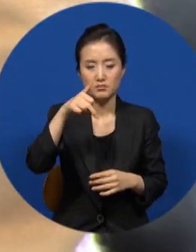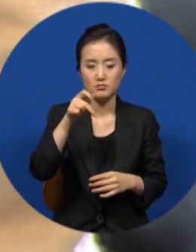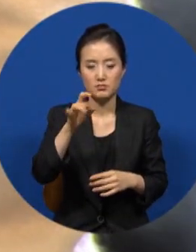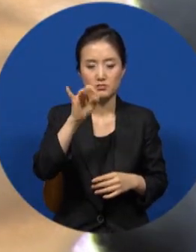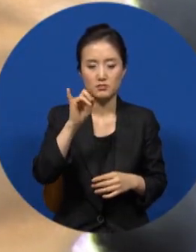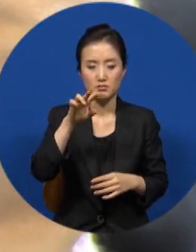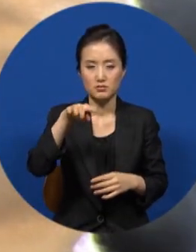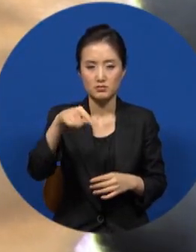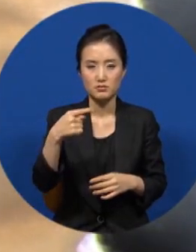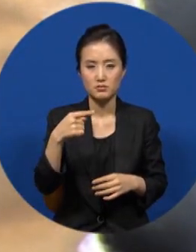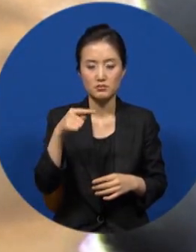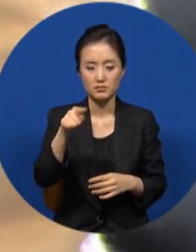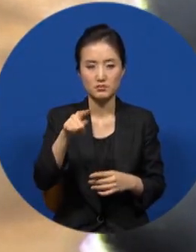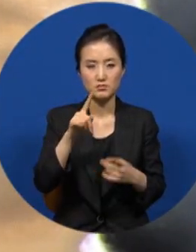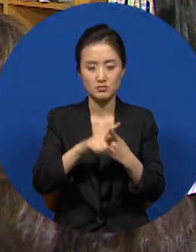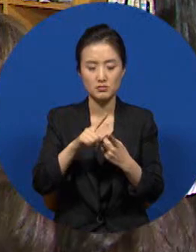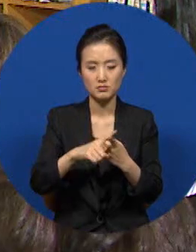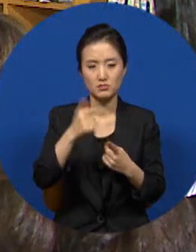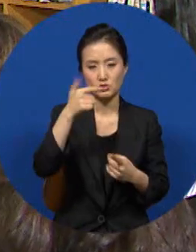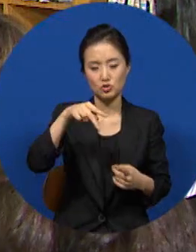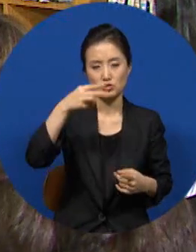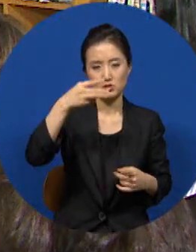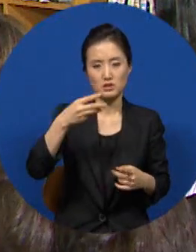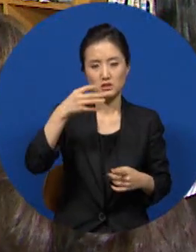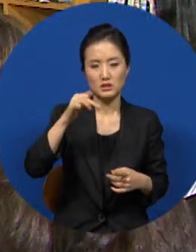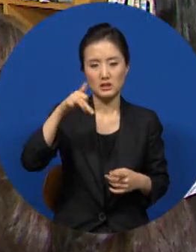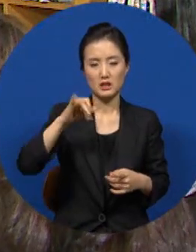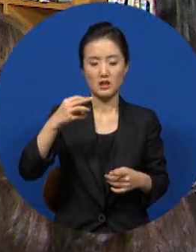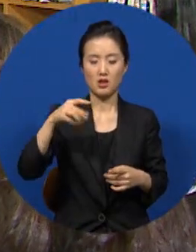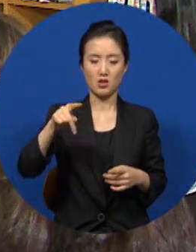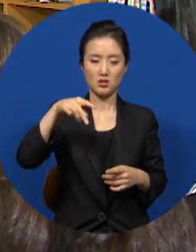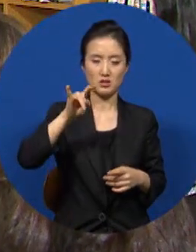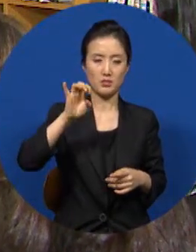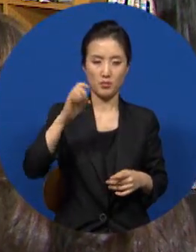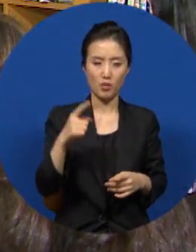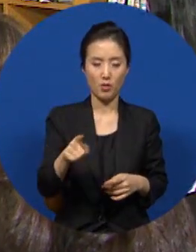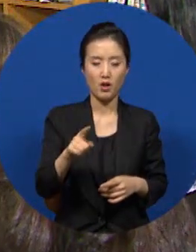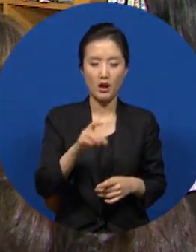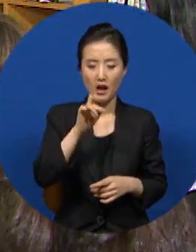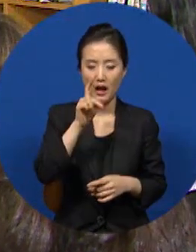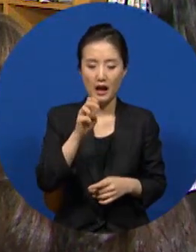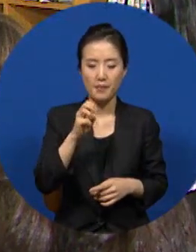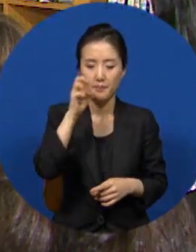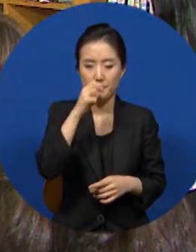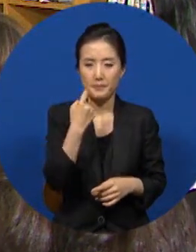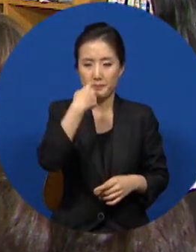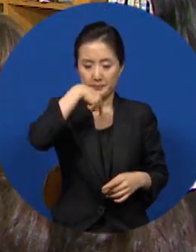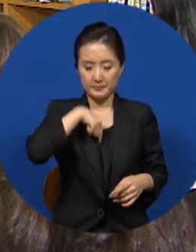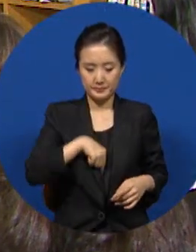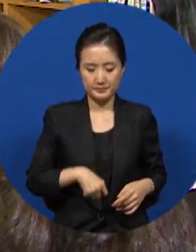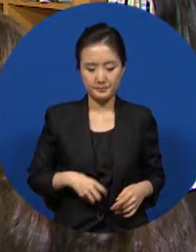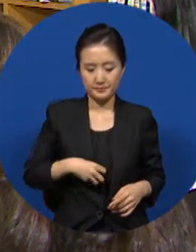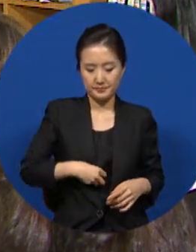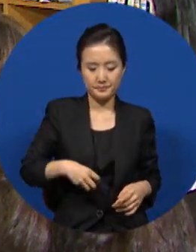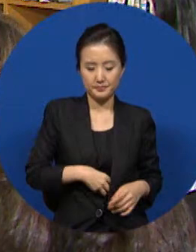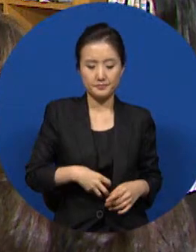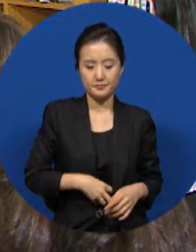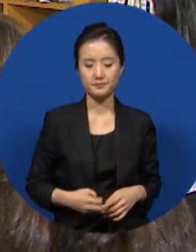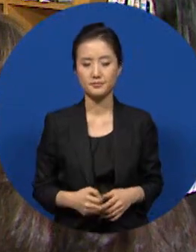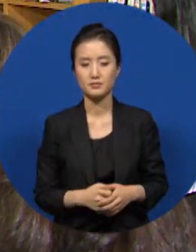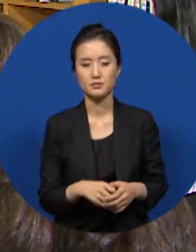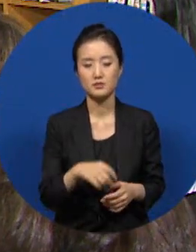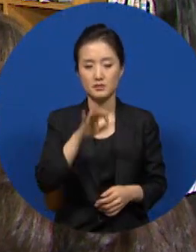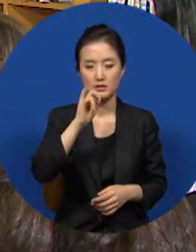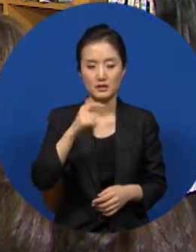하지 않습니까? 뉴트럴 킬러 세포가 암세포를 잡습니다. 이왕이면 아무것도 없는 기운이 흉한 물질보다는 좋은 물질을